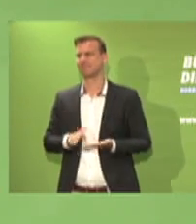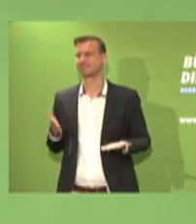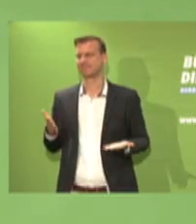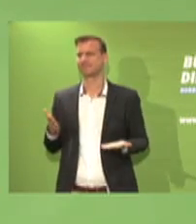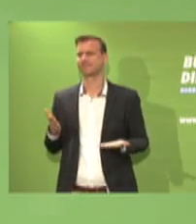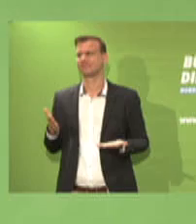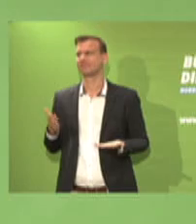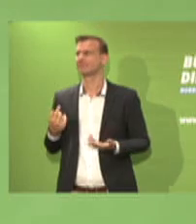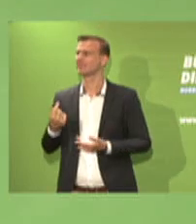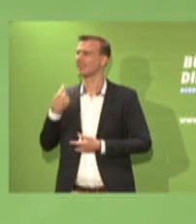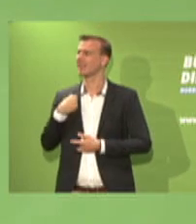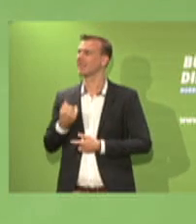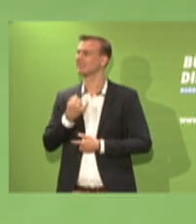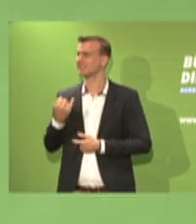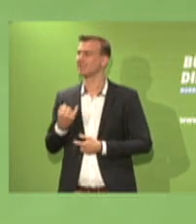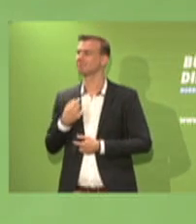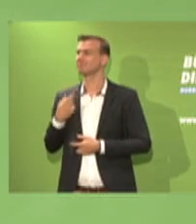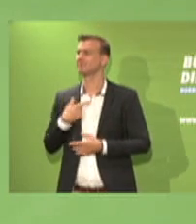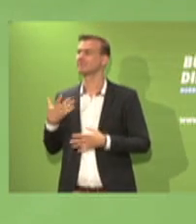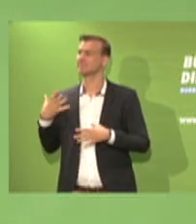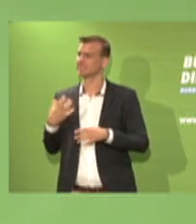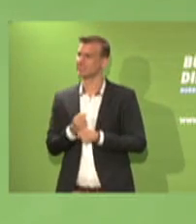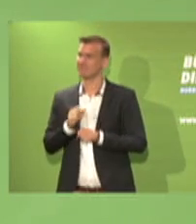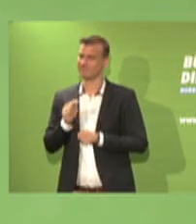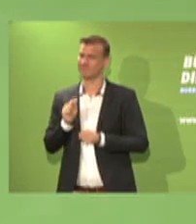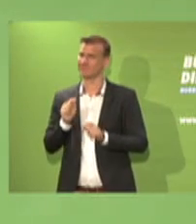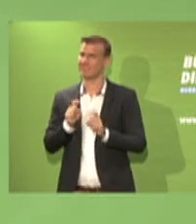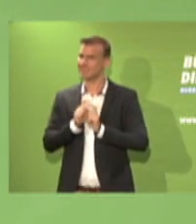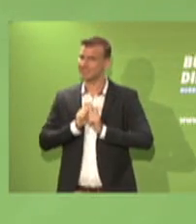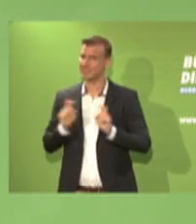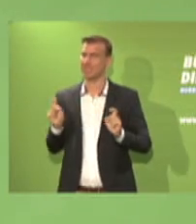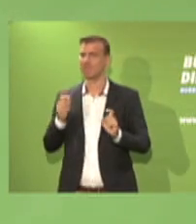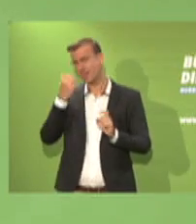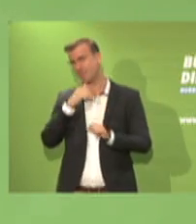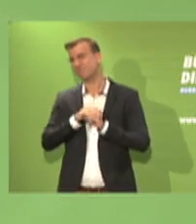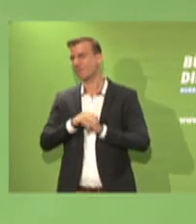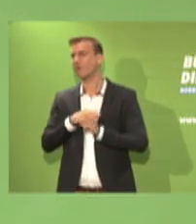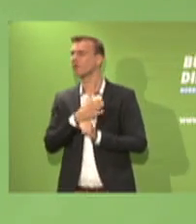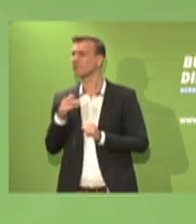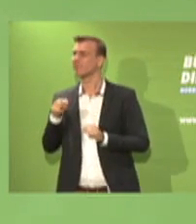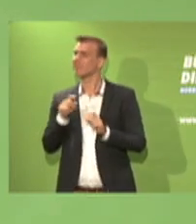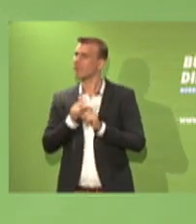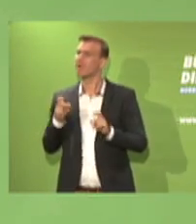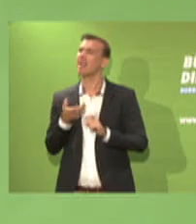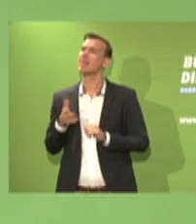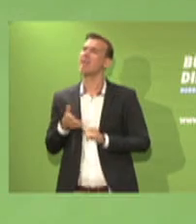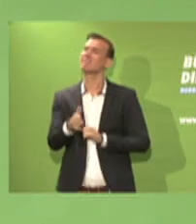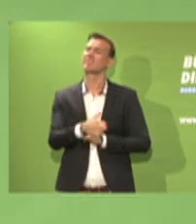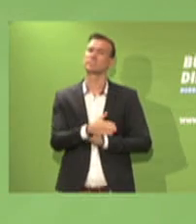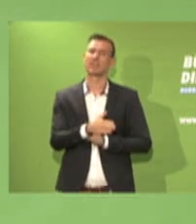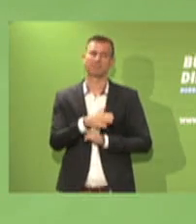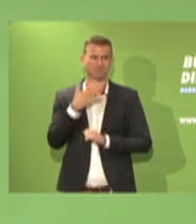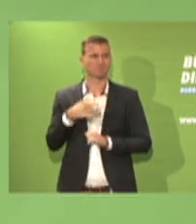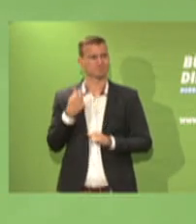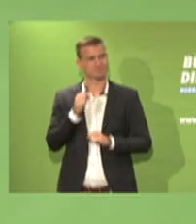wir haben in den letzten Jahren es geschafft, mit diesem Thema, liebe Freundinnen und Freunde, ländlicher Raum, eine Landwirtschaft, die verträglich ist